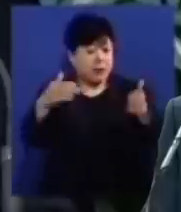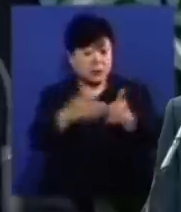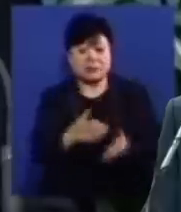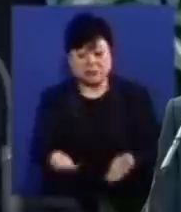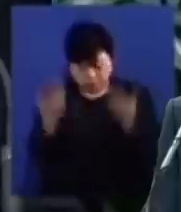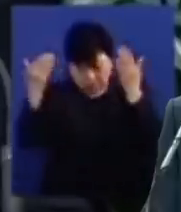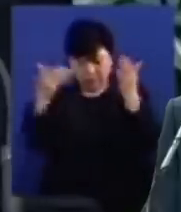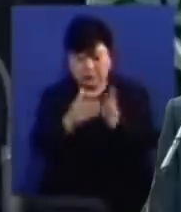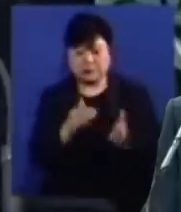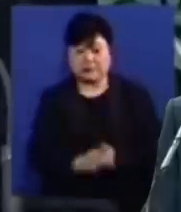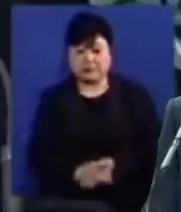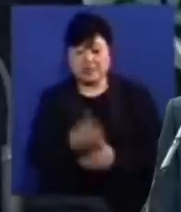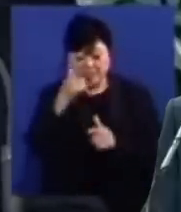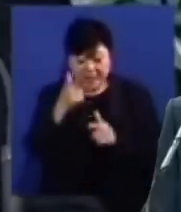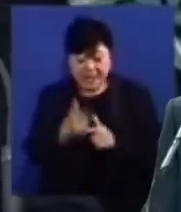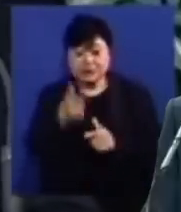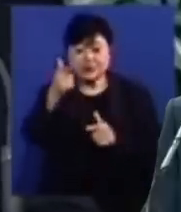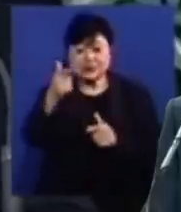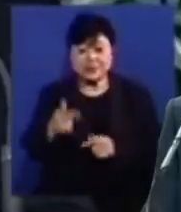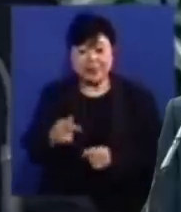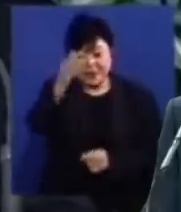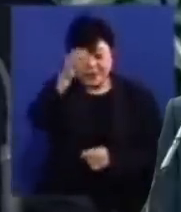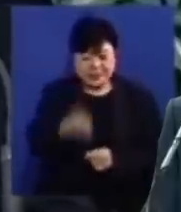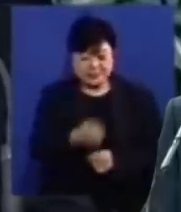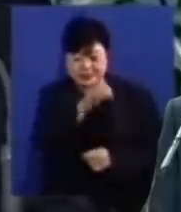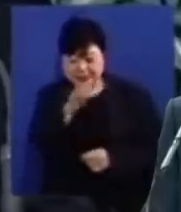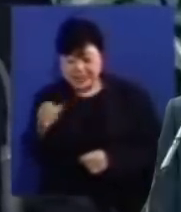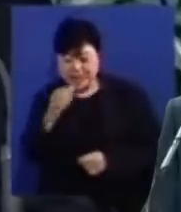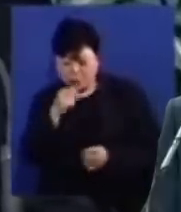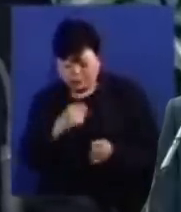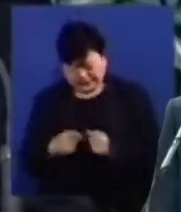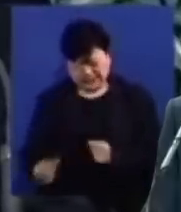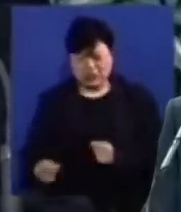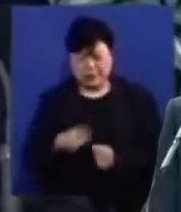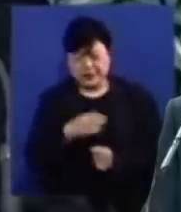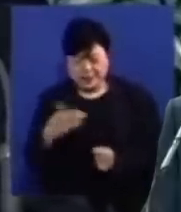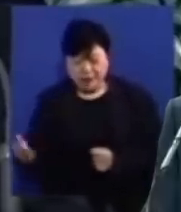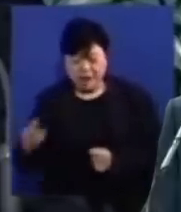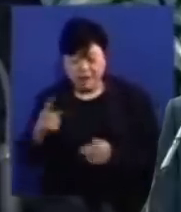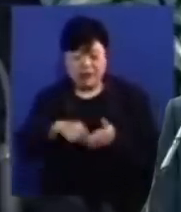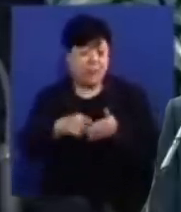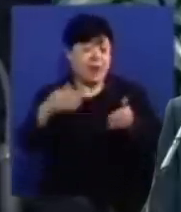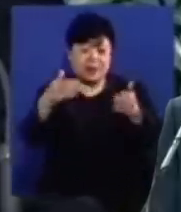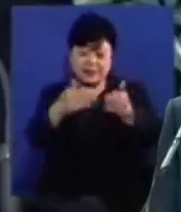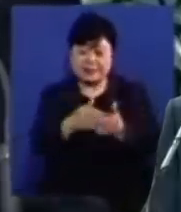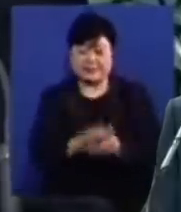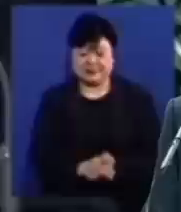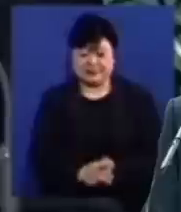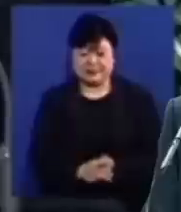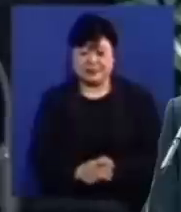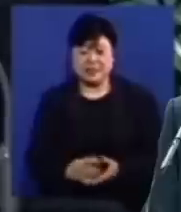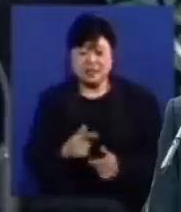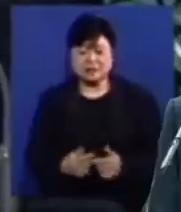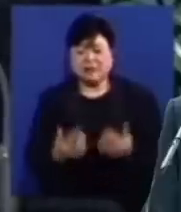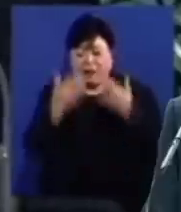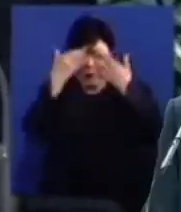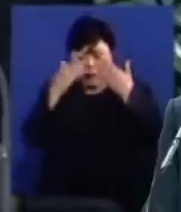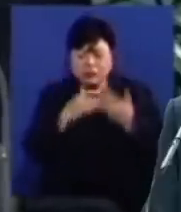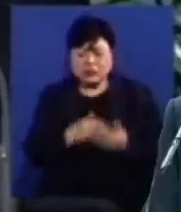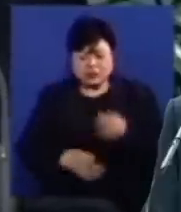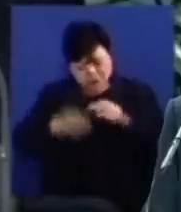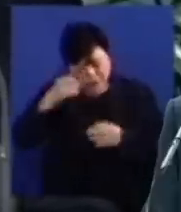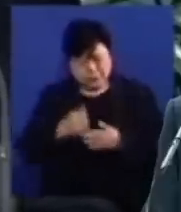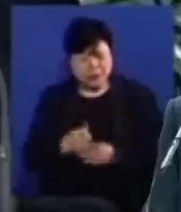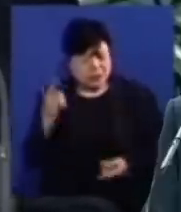것입니다. 예수님이 십자가에서 몸찢고 피 흘려 청산한 것입니다. 제가 찔리면 우리 허물을 인함이요